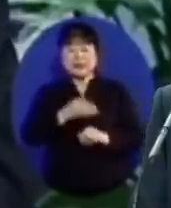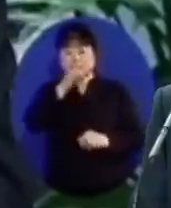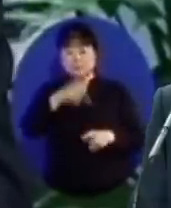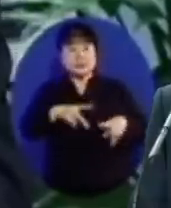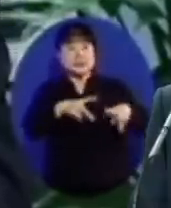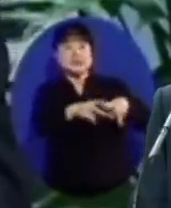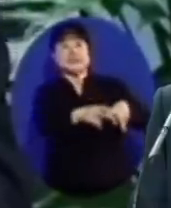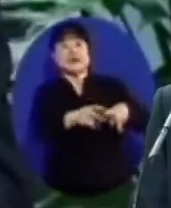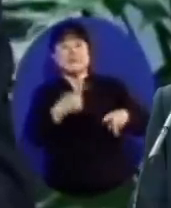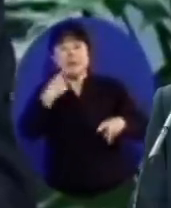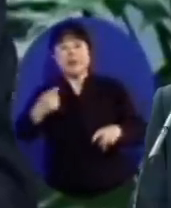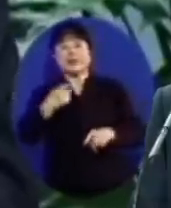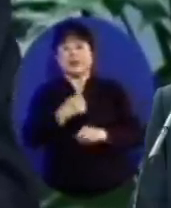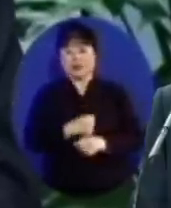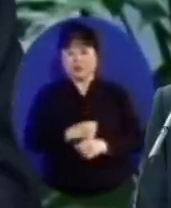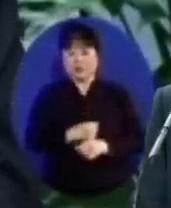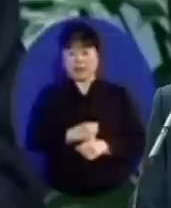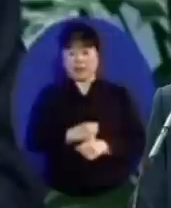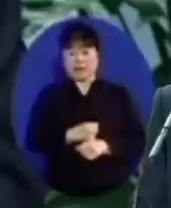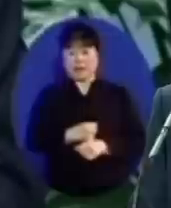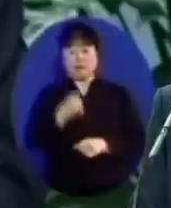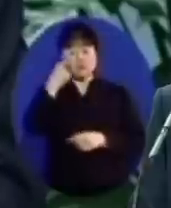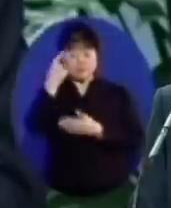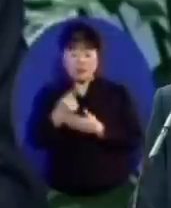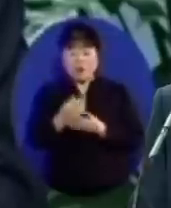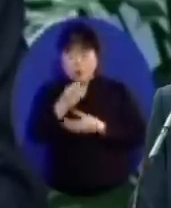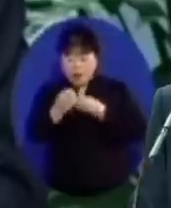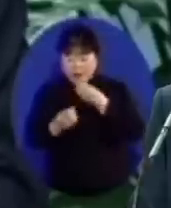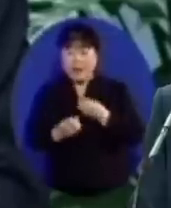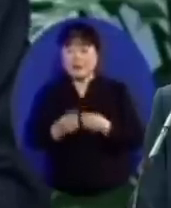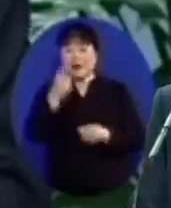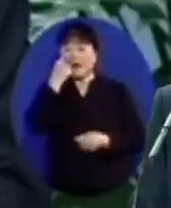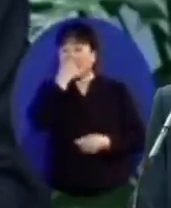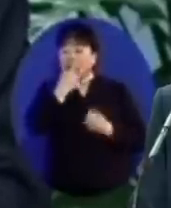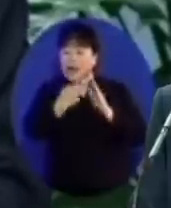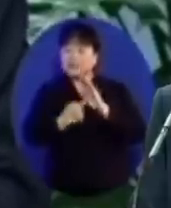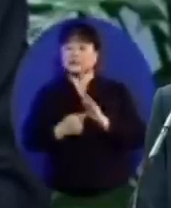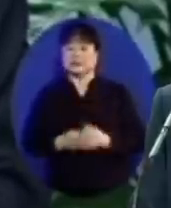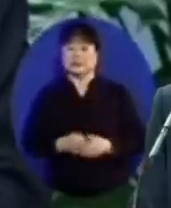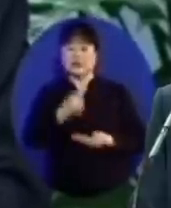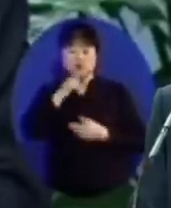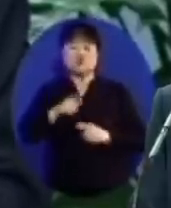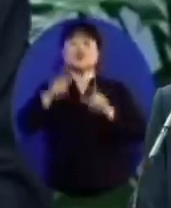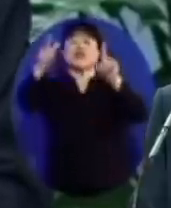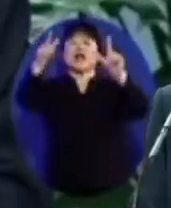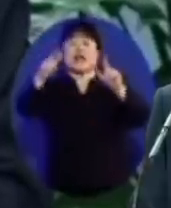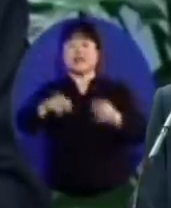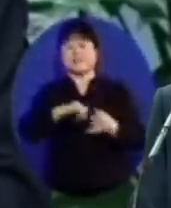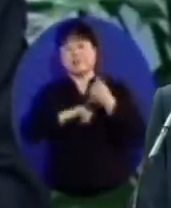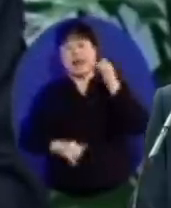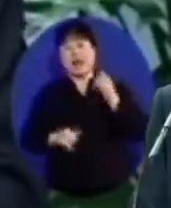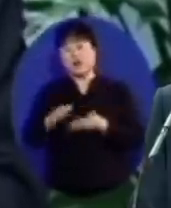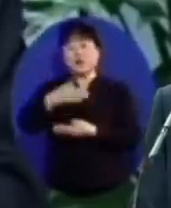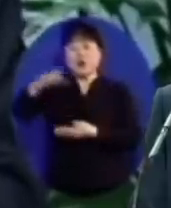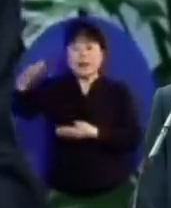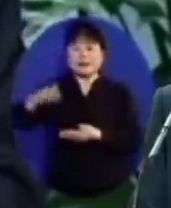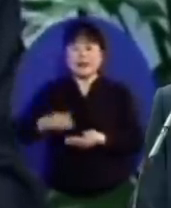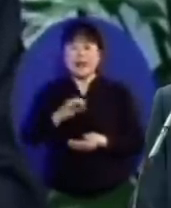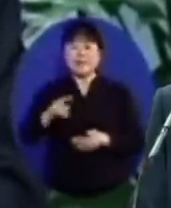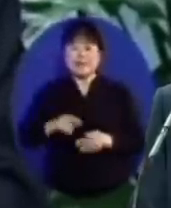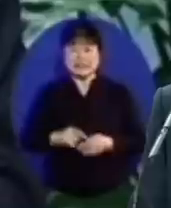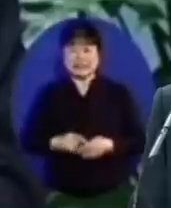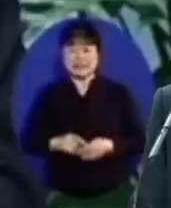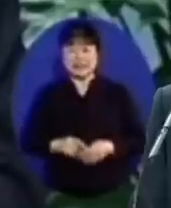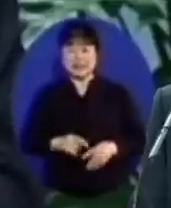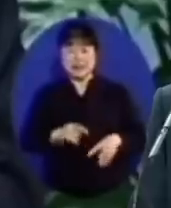자를 뿐당했다고. 그래서 제게 와서 회개하면서 간증을 합니다. 내가 주일날 지키지 않고 놀러 나갔다가 회파리에게